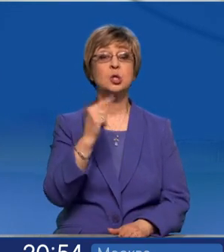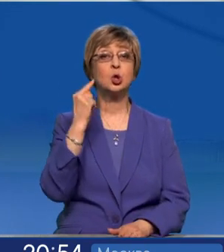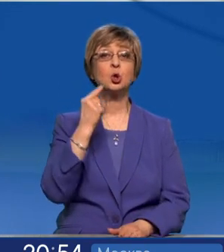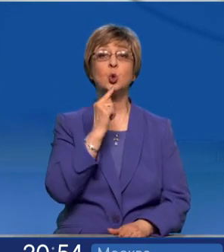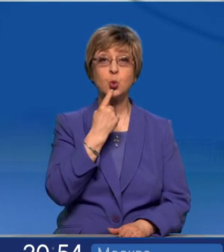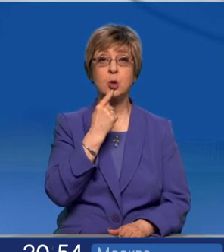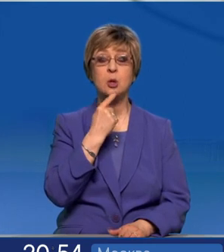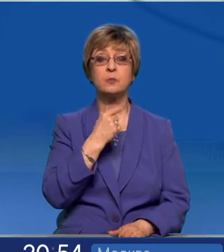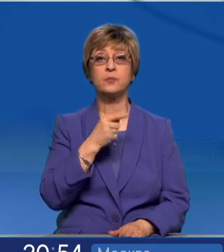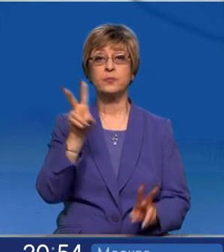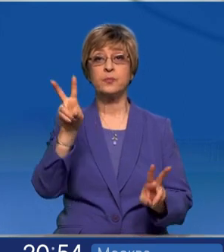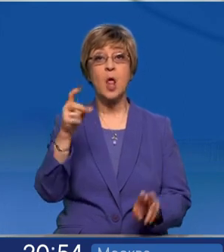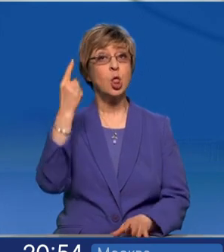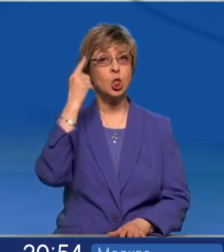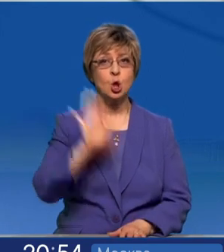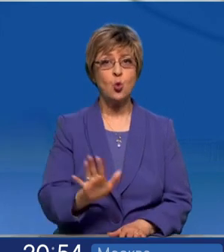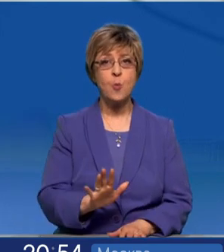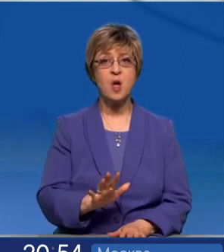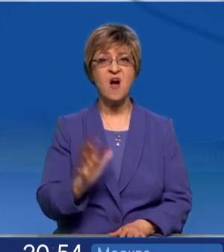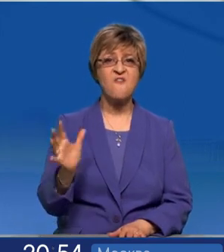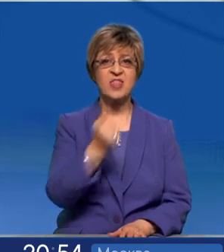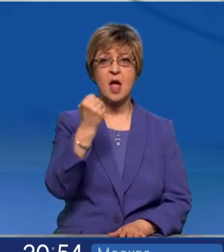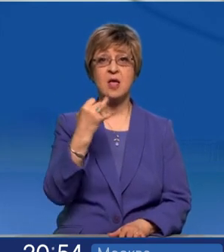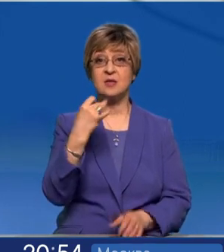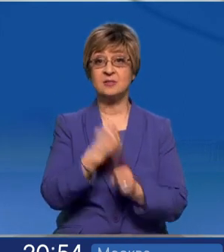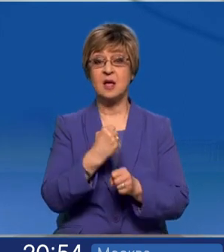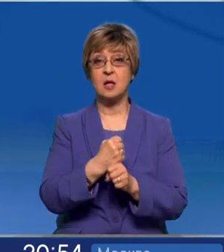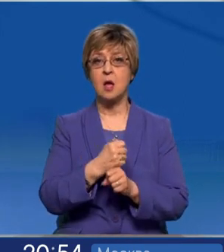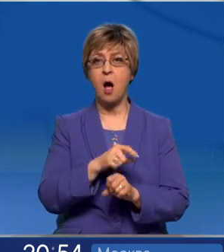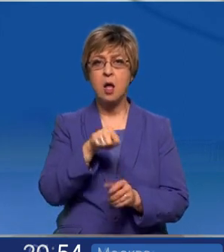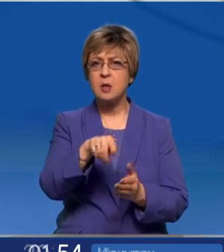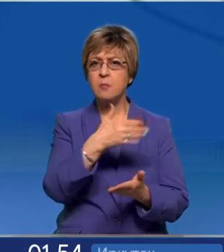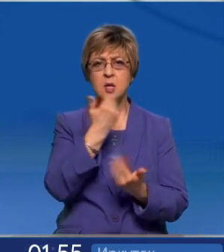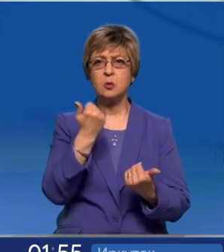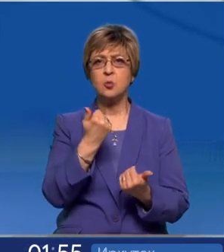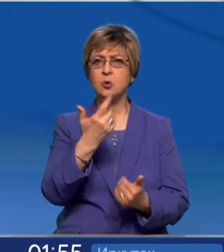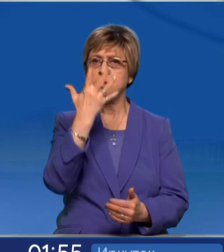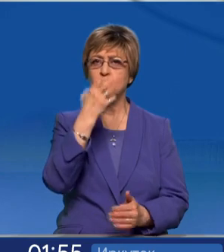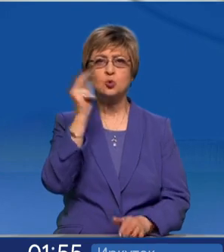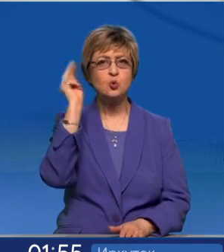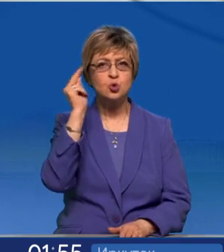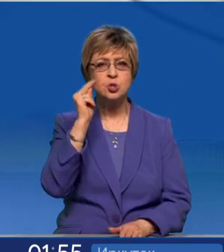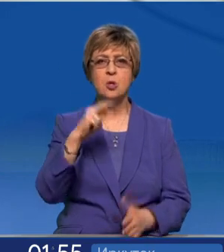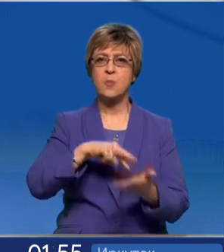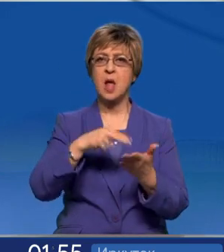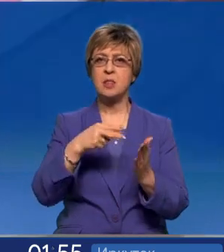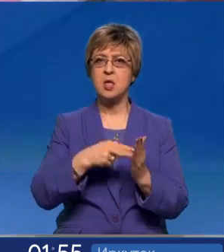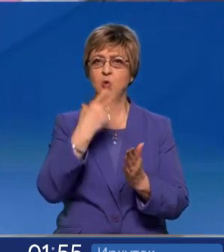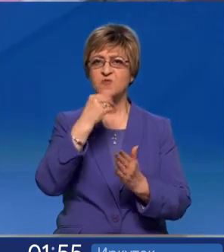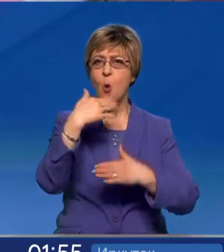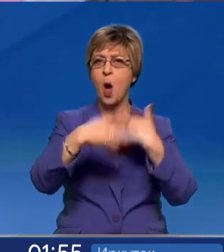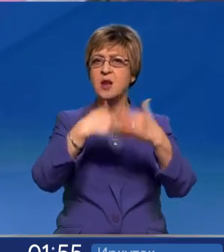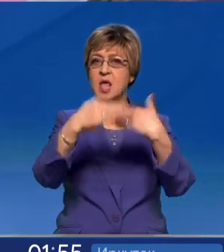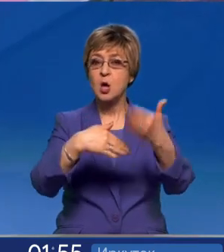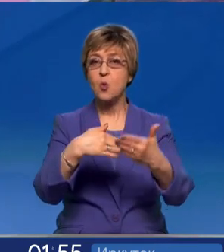угу. Просто хватайся и делай. Никто же не говорит, серьезно учись, да, там, планируй карьеру, там,